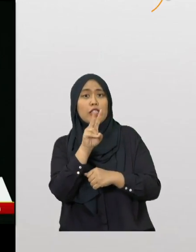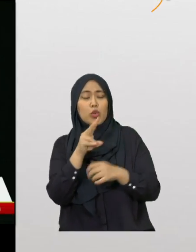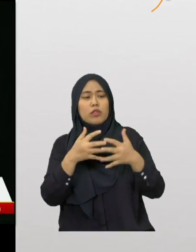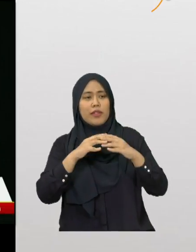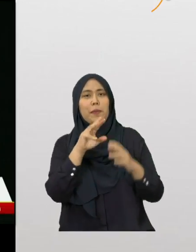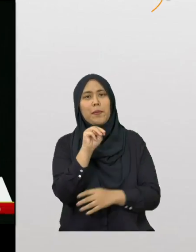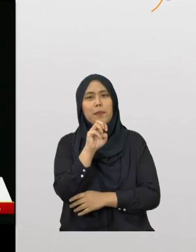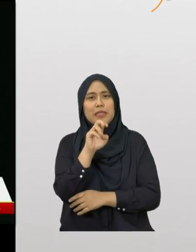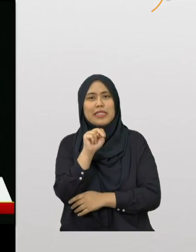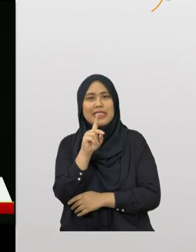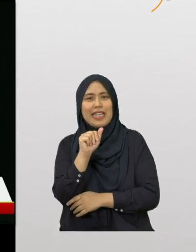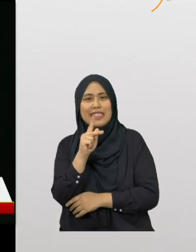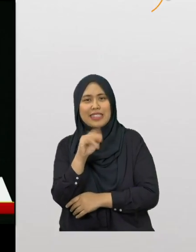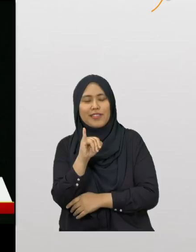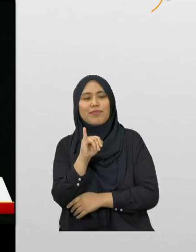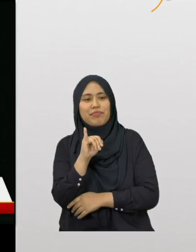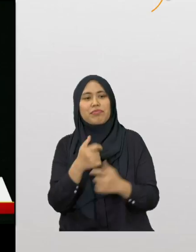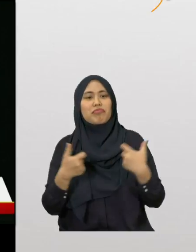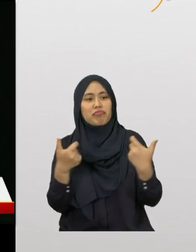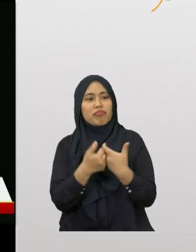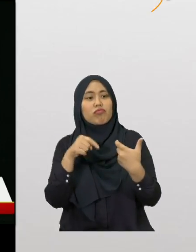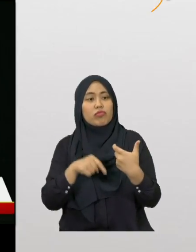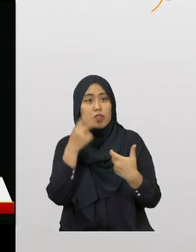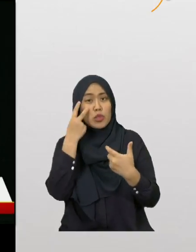Encik Siddiq sebagai pengerusi muda.